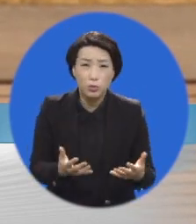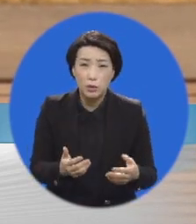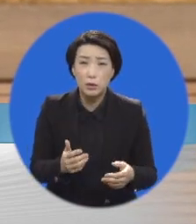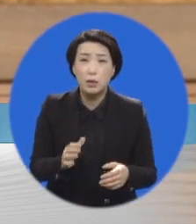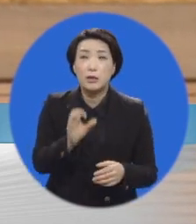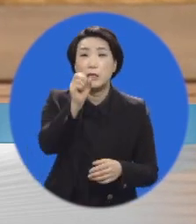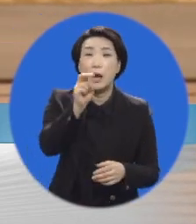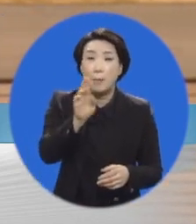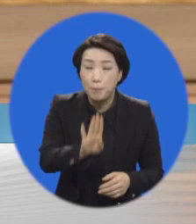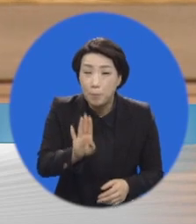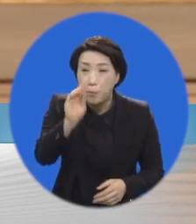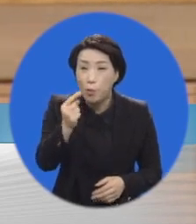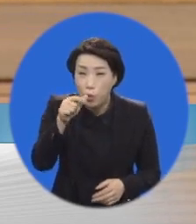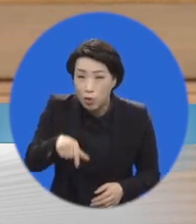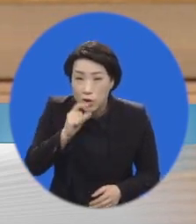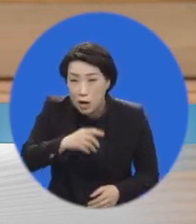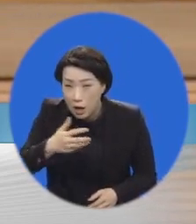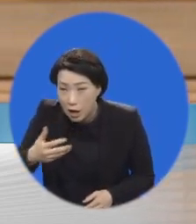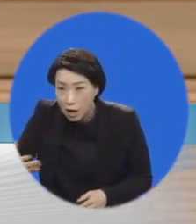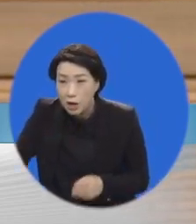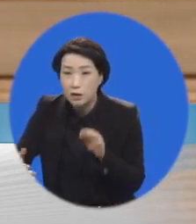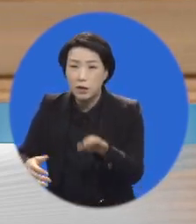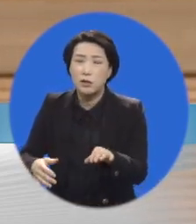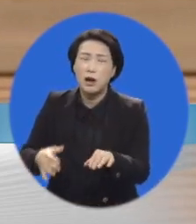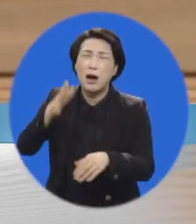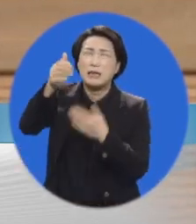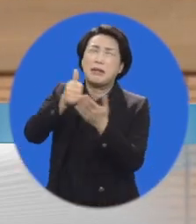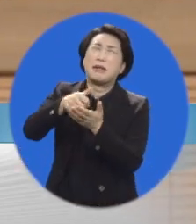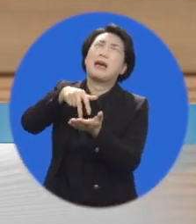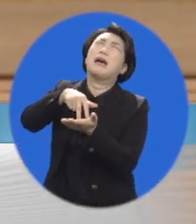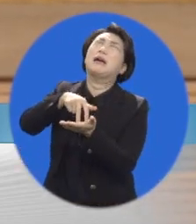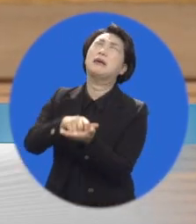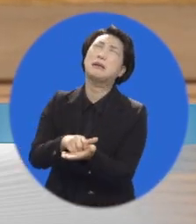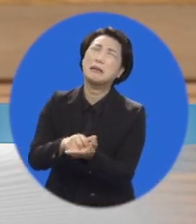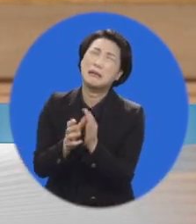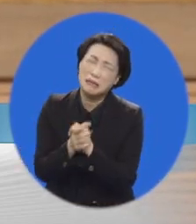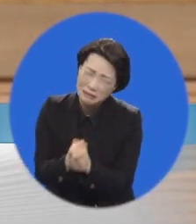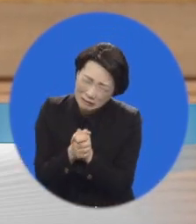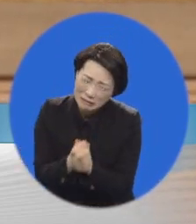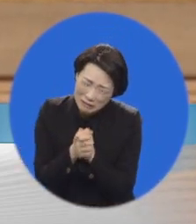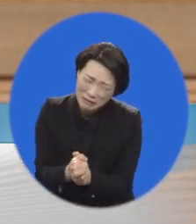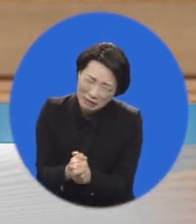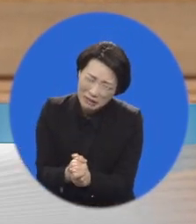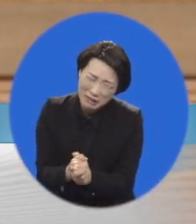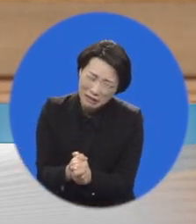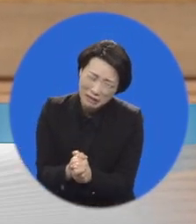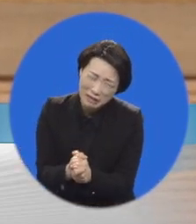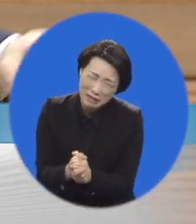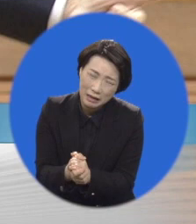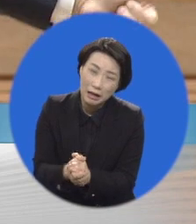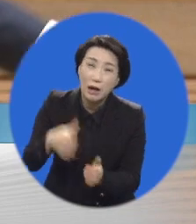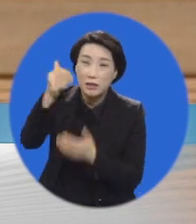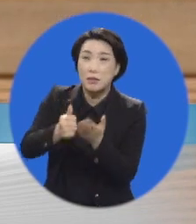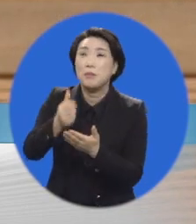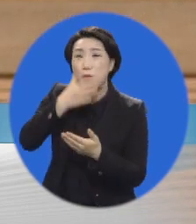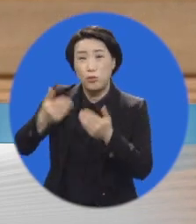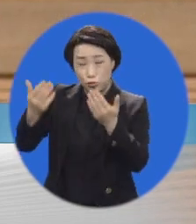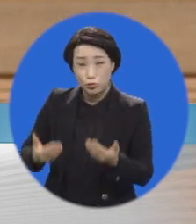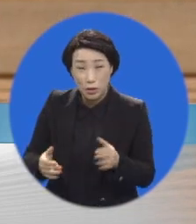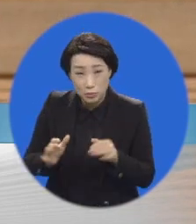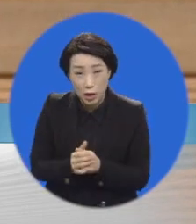약복강변에서 하나님께 무릎을 꿇고 기도합니다. 하나님 날 축복해 주세요. 아니